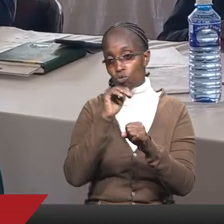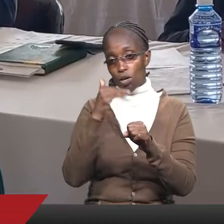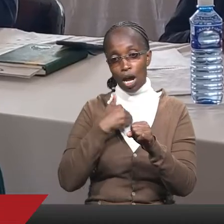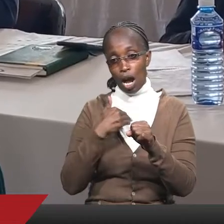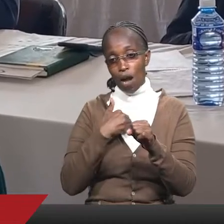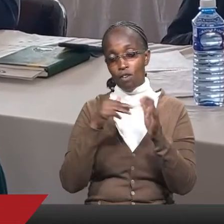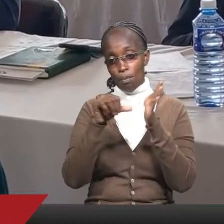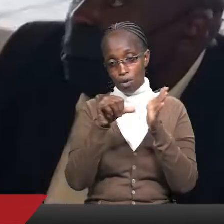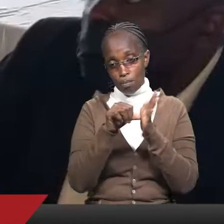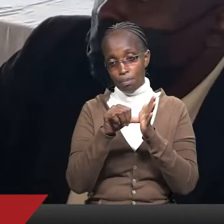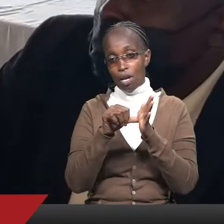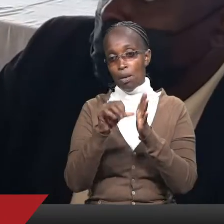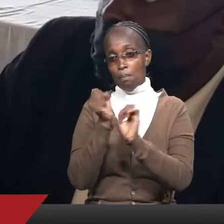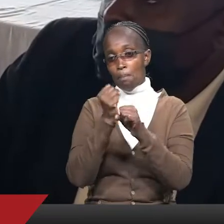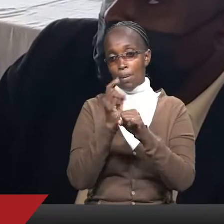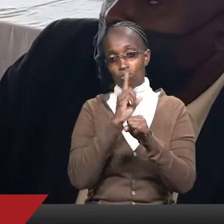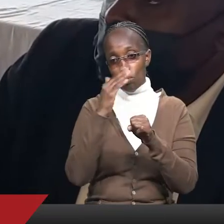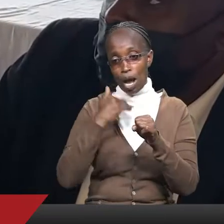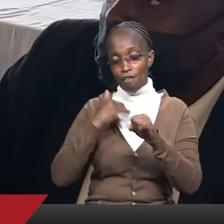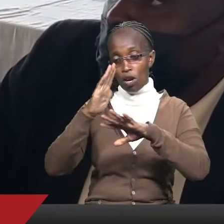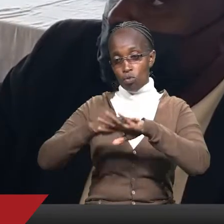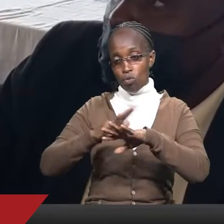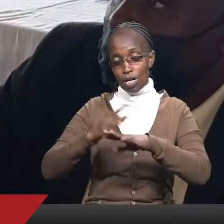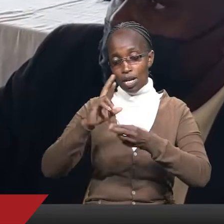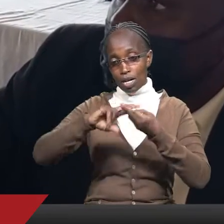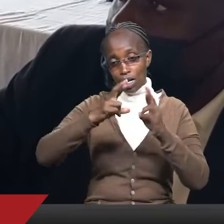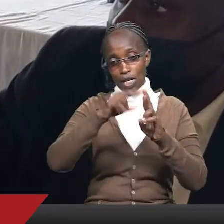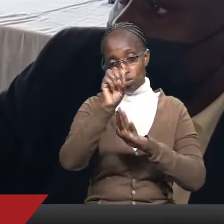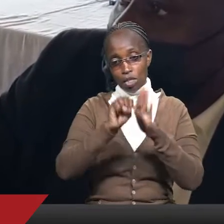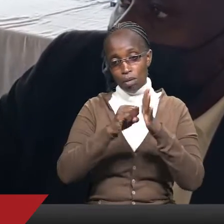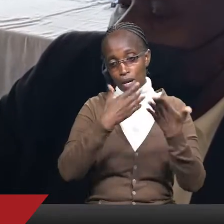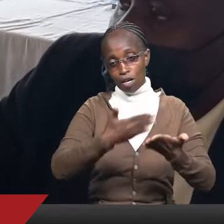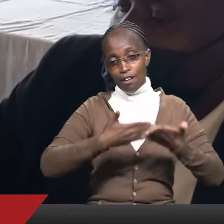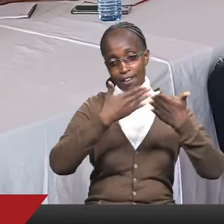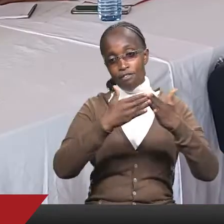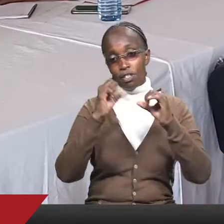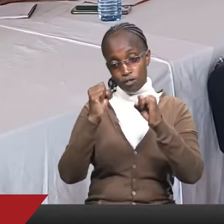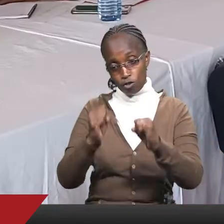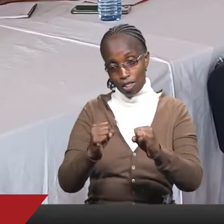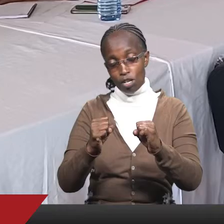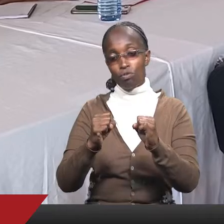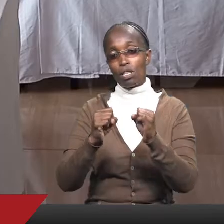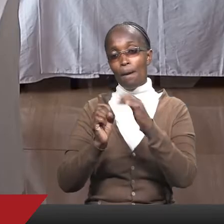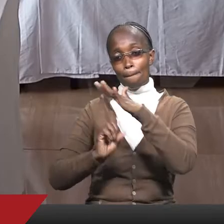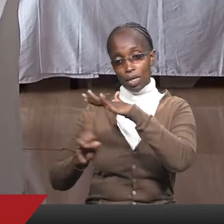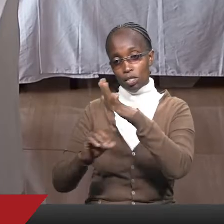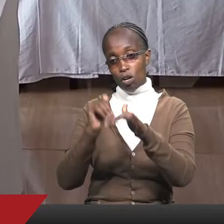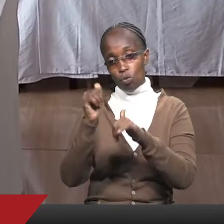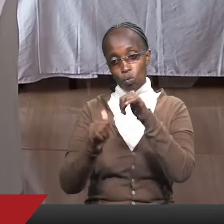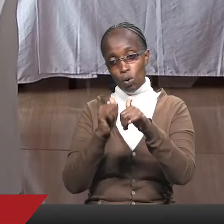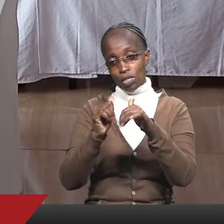inayoibuka na kuhakikisha kuna uhusiano mwema baina ya serikali za kaunti na ile ya kitaifa na kuzipa nguvu idara